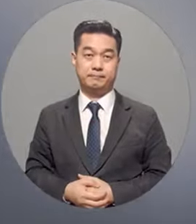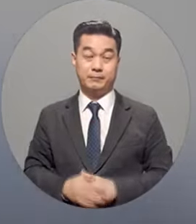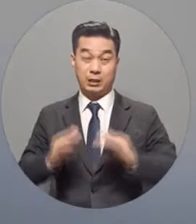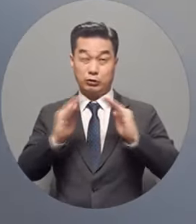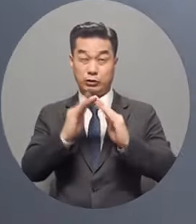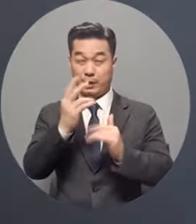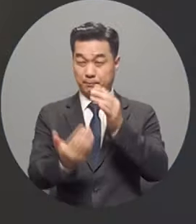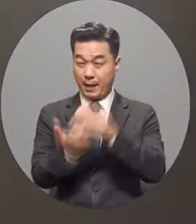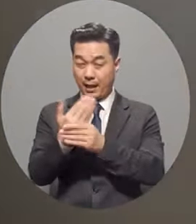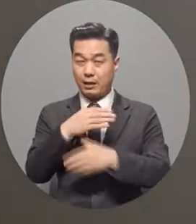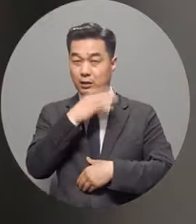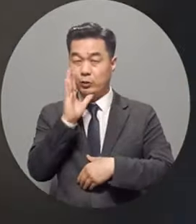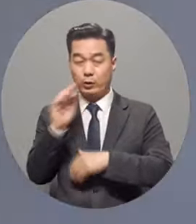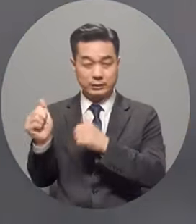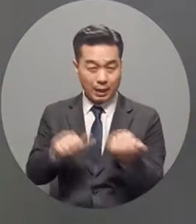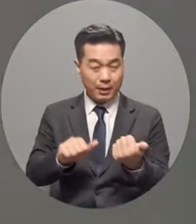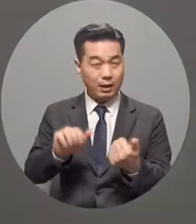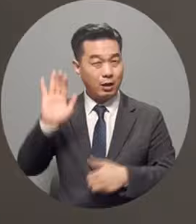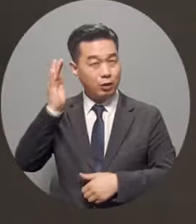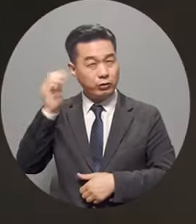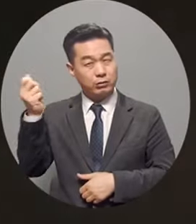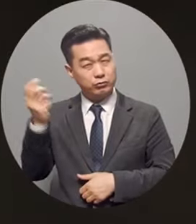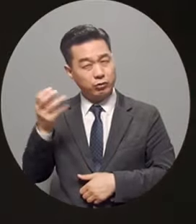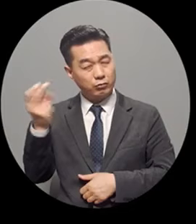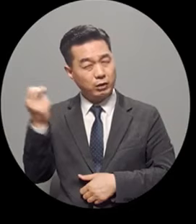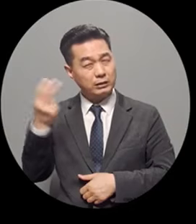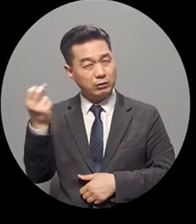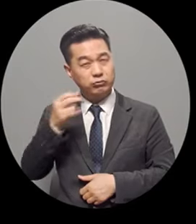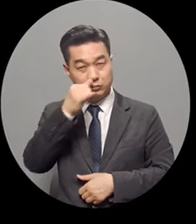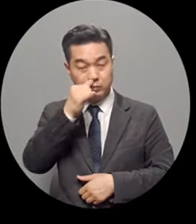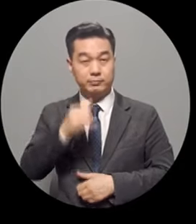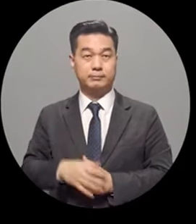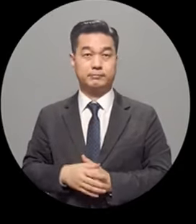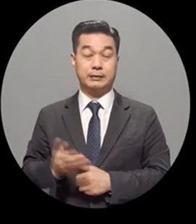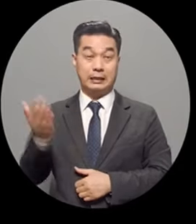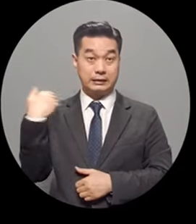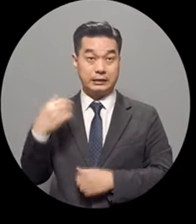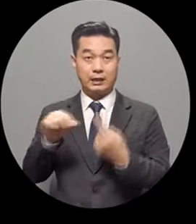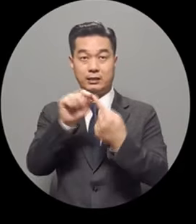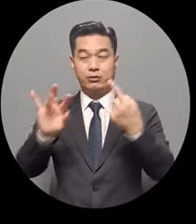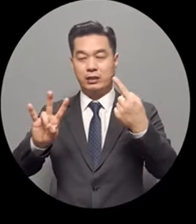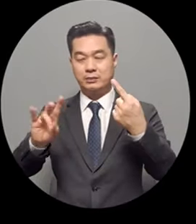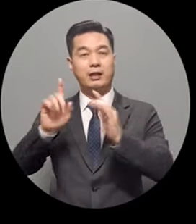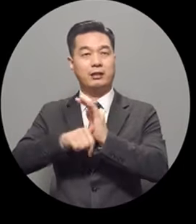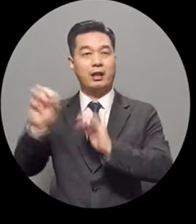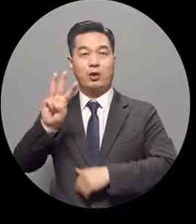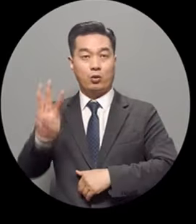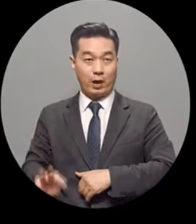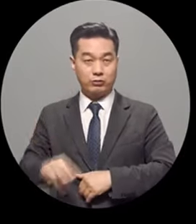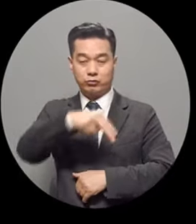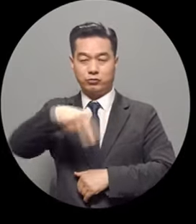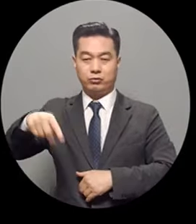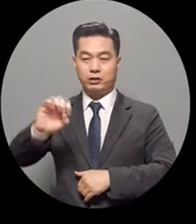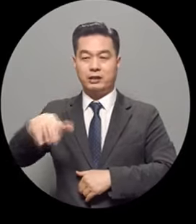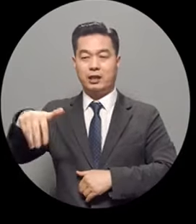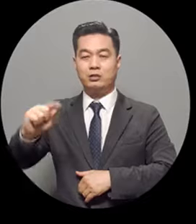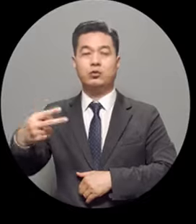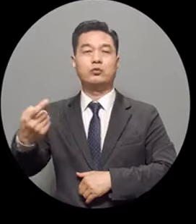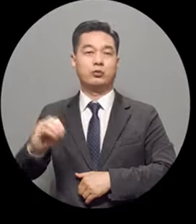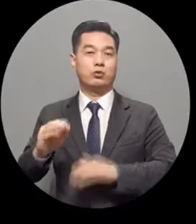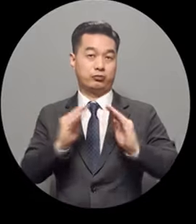인한 노인 사망은 최근 하루가 멀다 하고 일어나고 있습니다. 지난 24일에는 광주 쌍촌동의 주택에서,